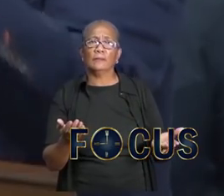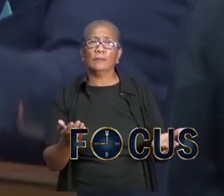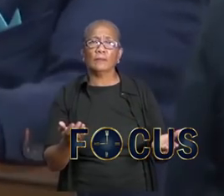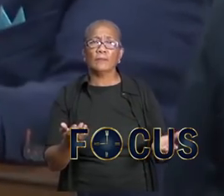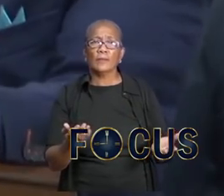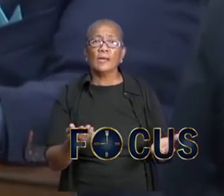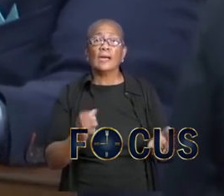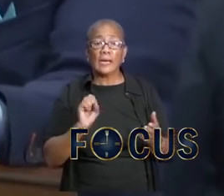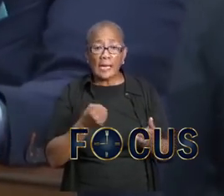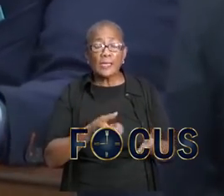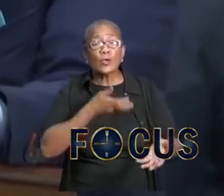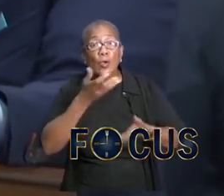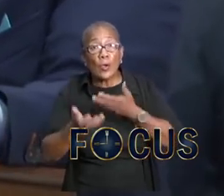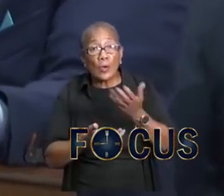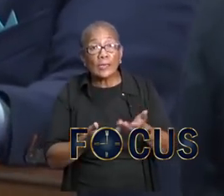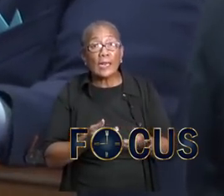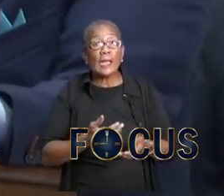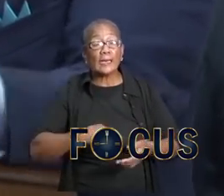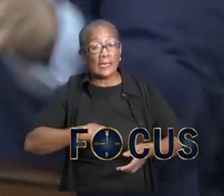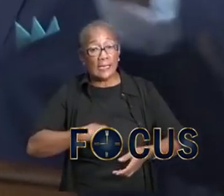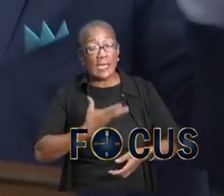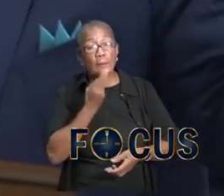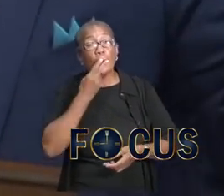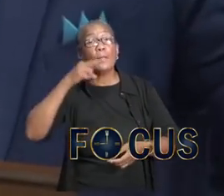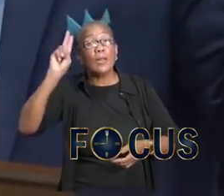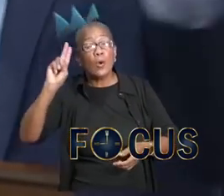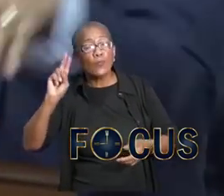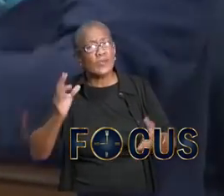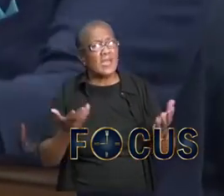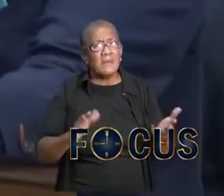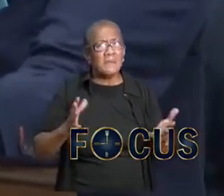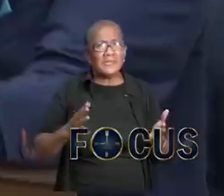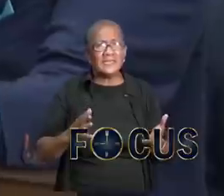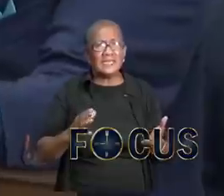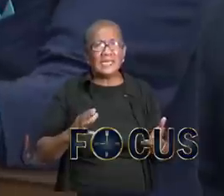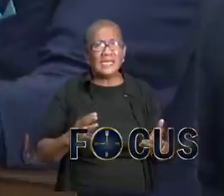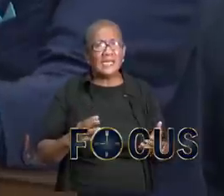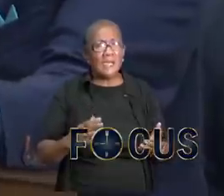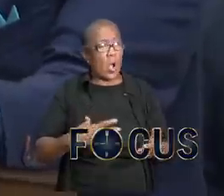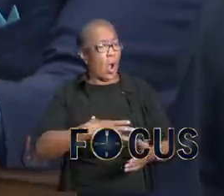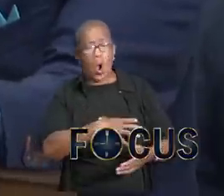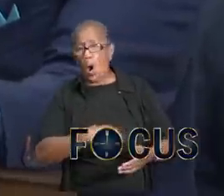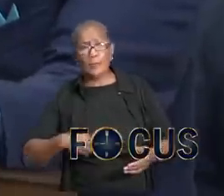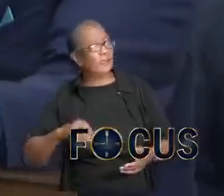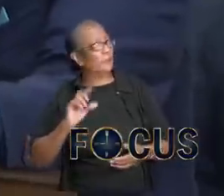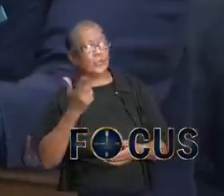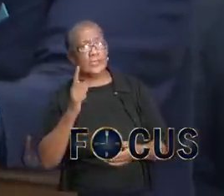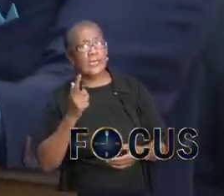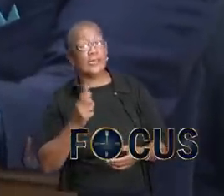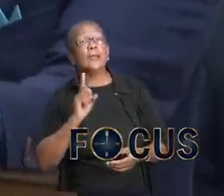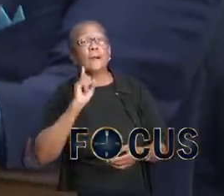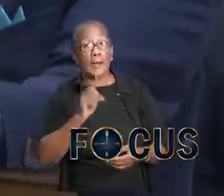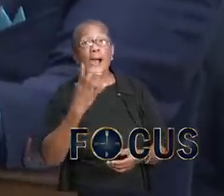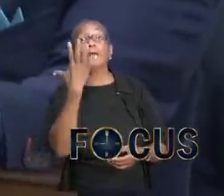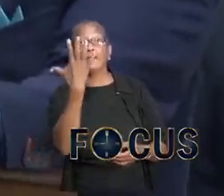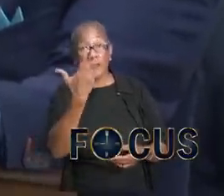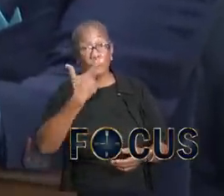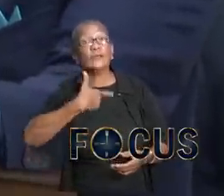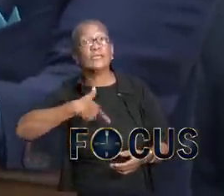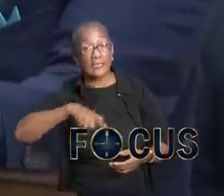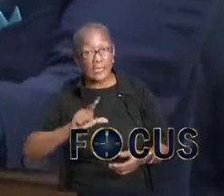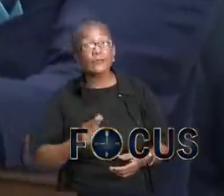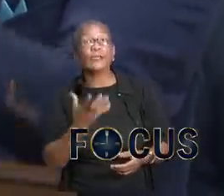Kom ik u voorhouden, dit had ik u beloofd. Kan de minuthaling 100%, maar 75% volk